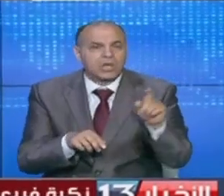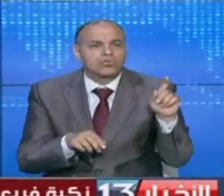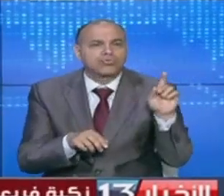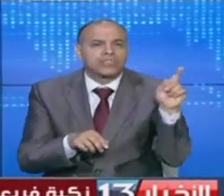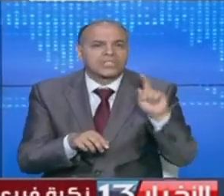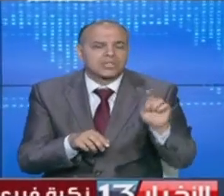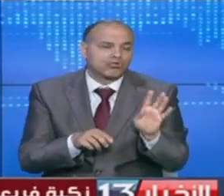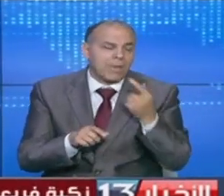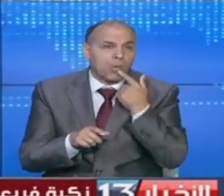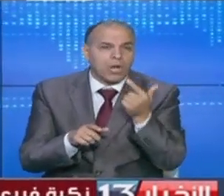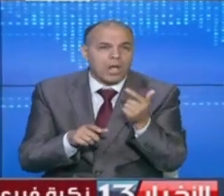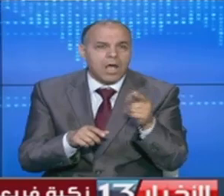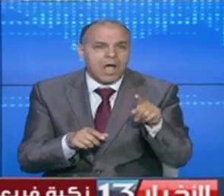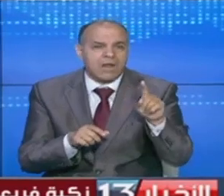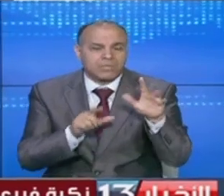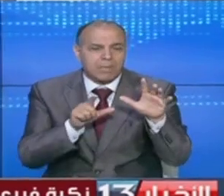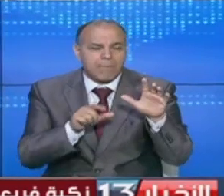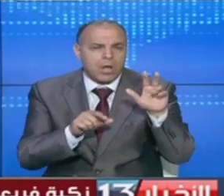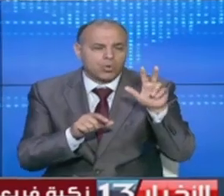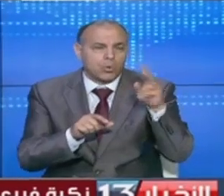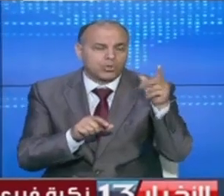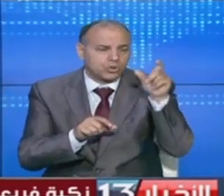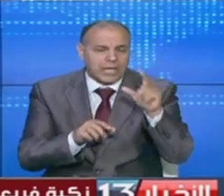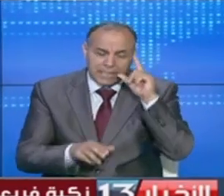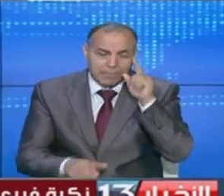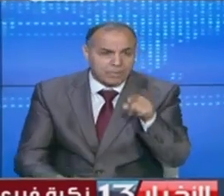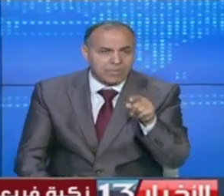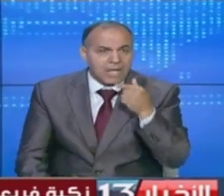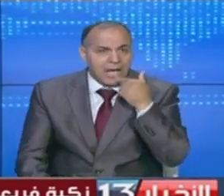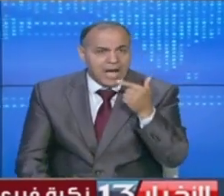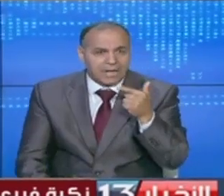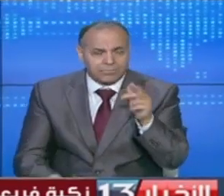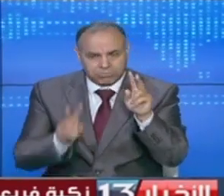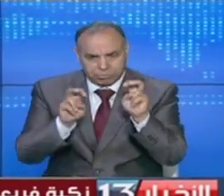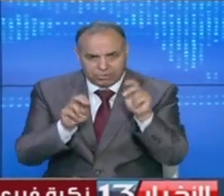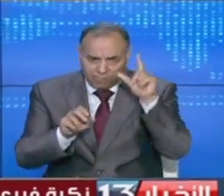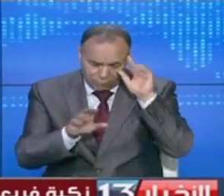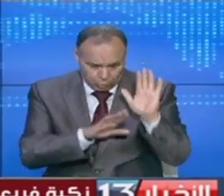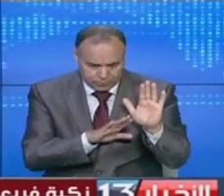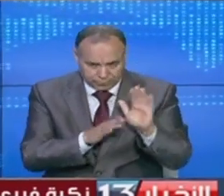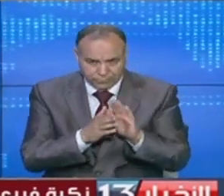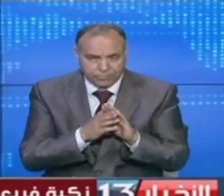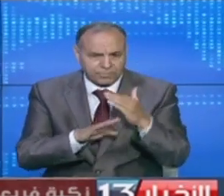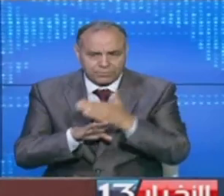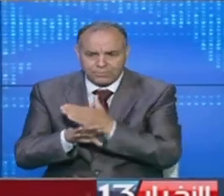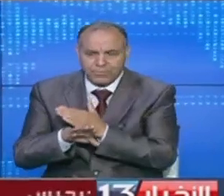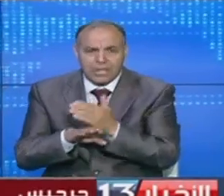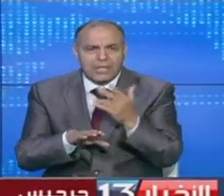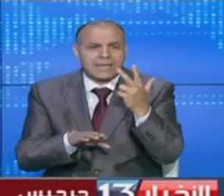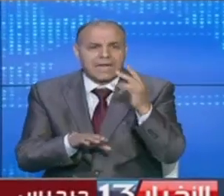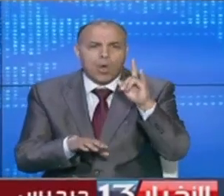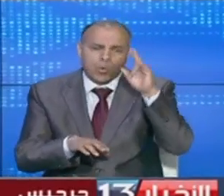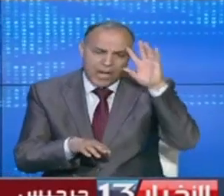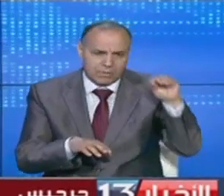الماء قرابه الف وسبع مائه وثلاثين مواطن ليبي عالقين بالبلاد التونسيه موزعين على ثلاثه وحدات